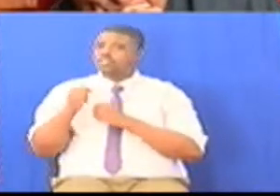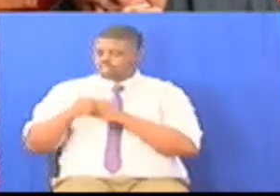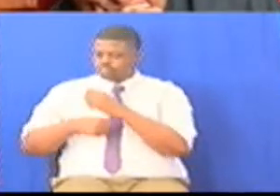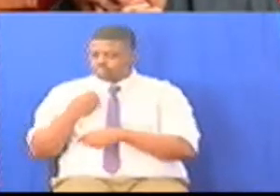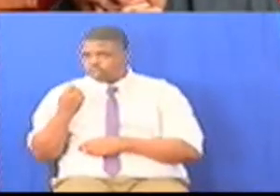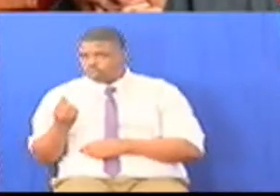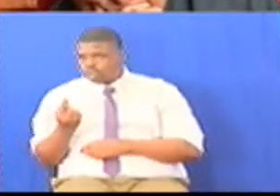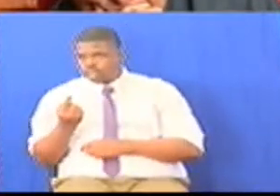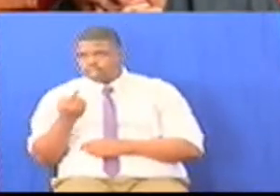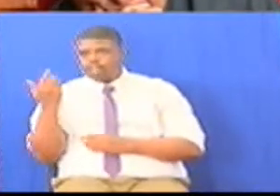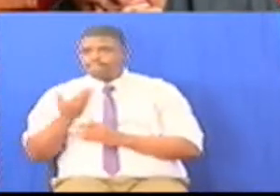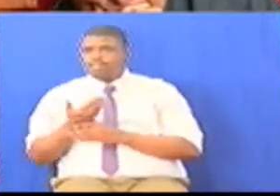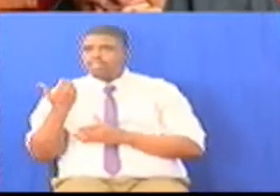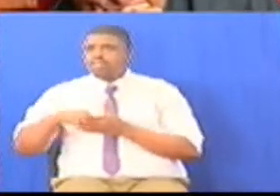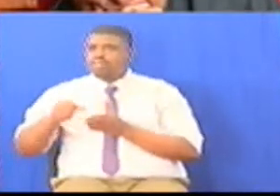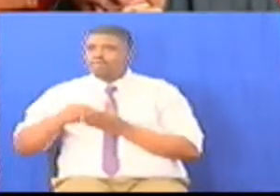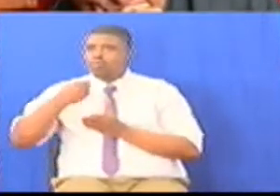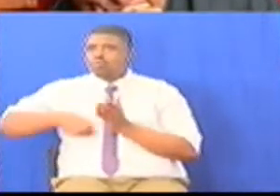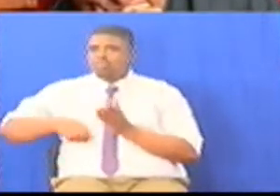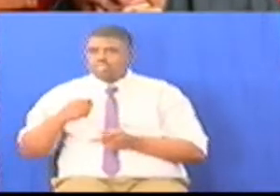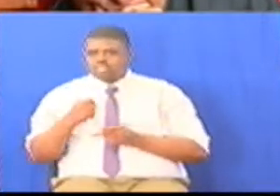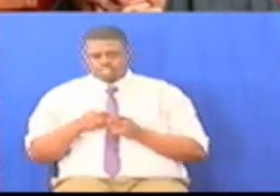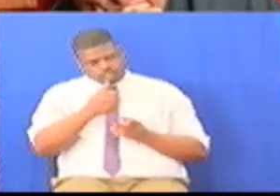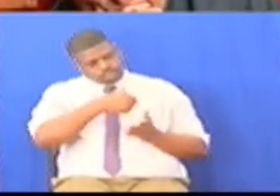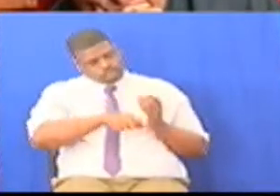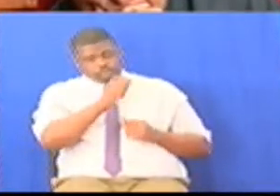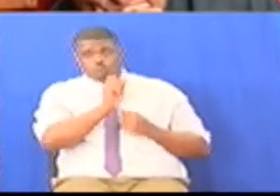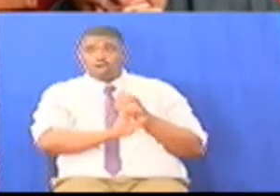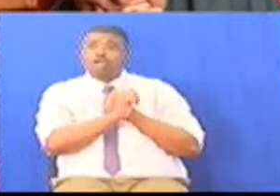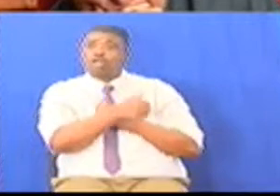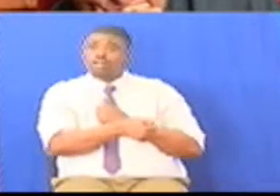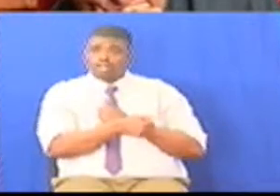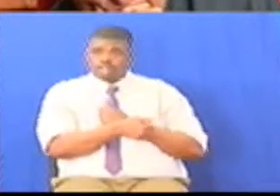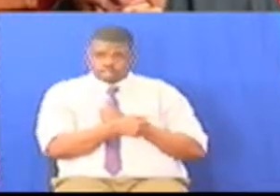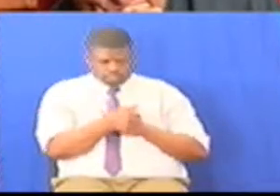awali, benki inalipa kodi ya zuio wakati inamlipa wakala, na